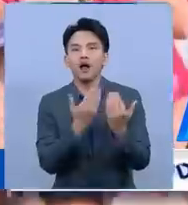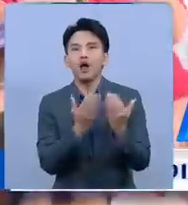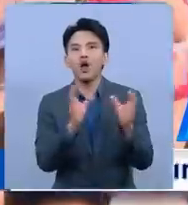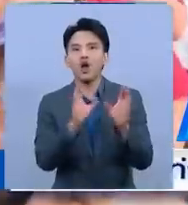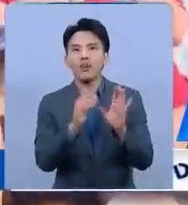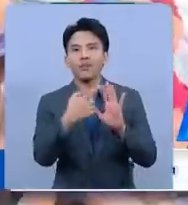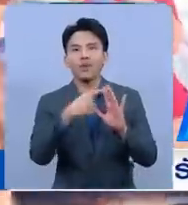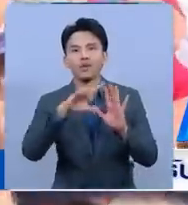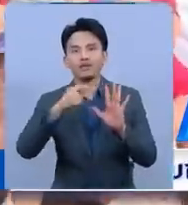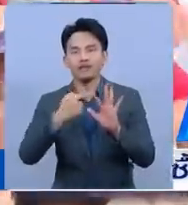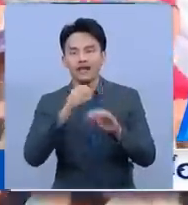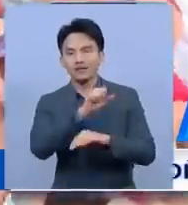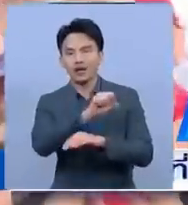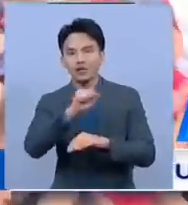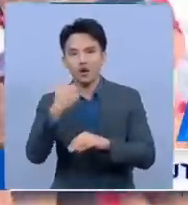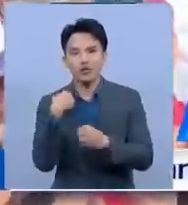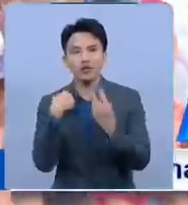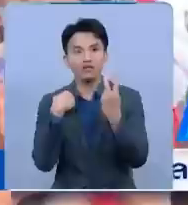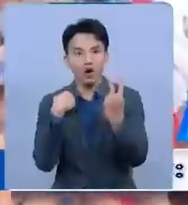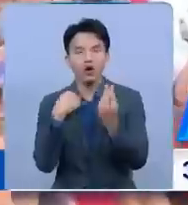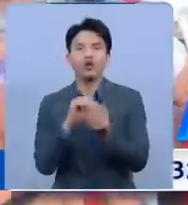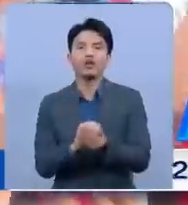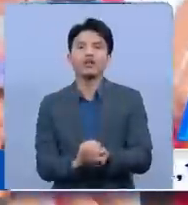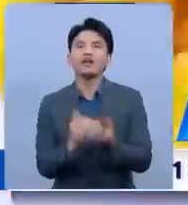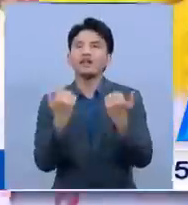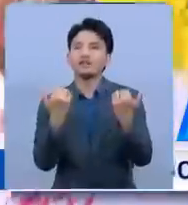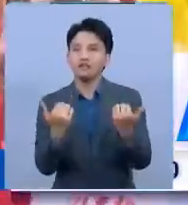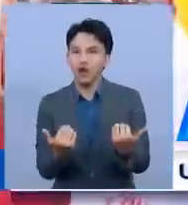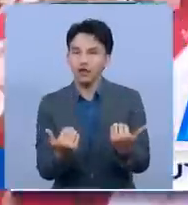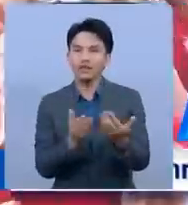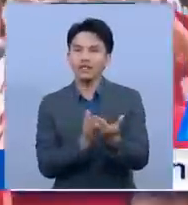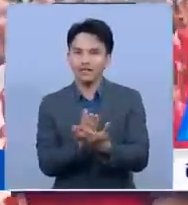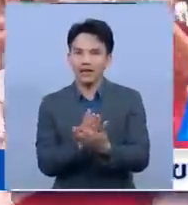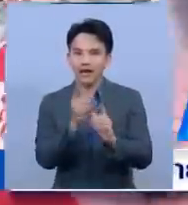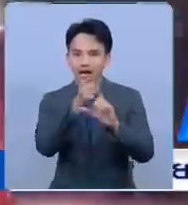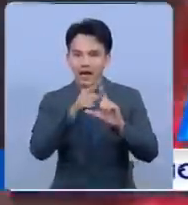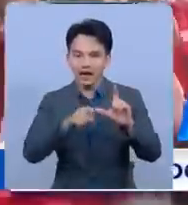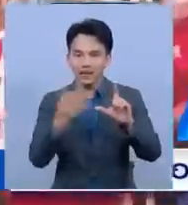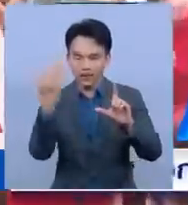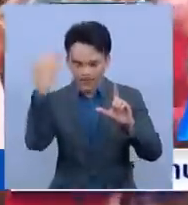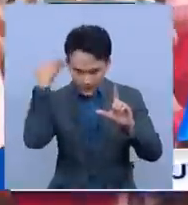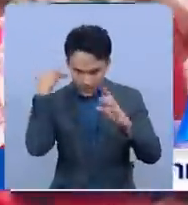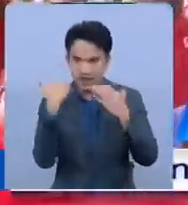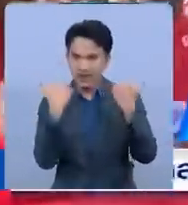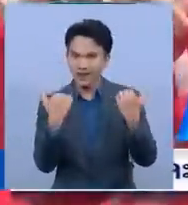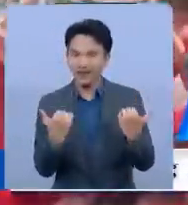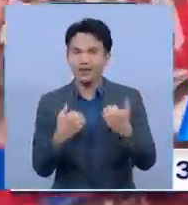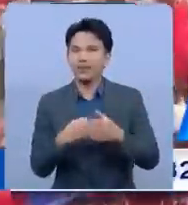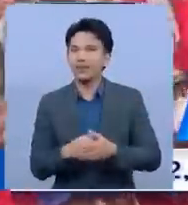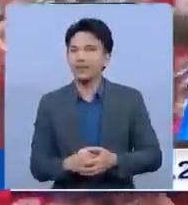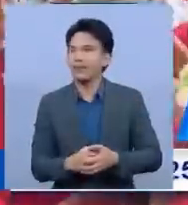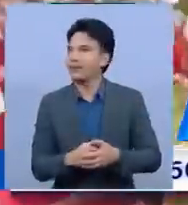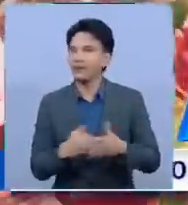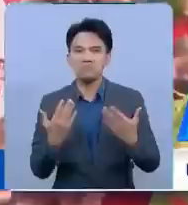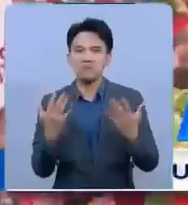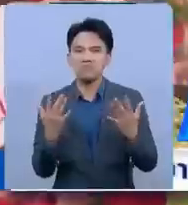รวัฒน์มีเก้าอี้ส.ส.อยู่2คนยังต้องแบ่งพื้นที่ให้กับพรรคอนาคตใหม่เดิมมาคราวนี้เขาบอกไม่มีอนาคต